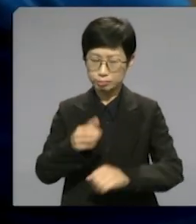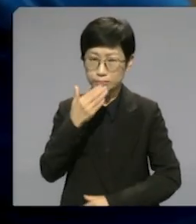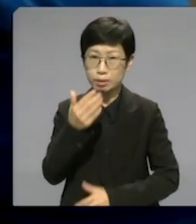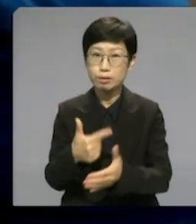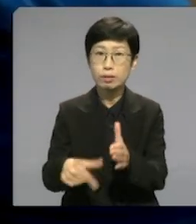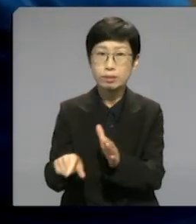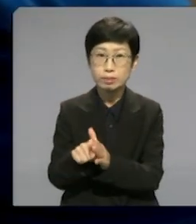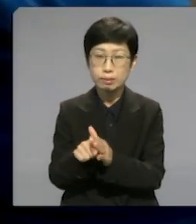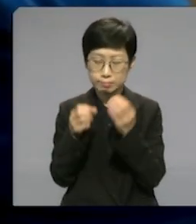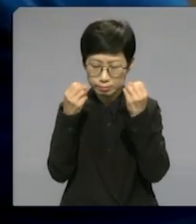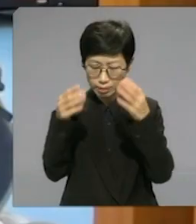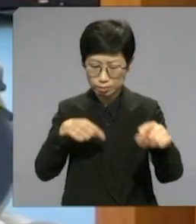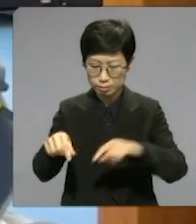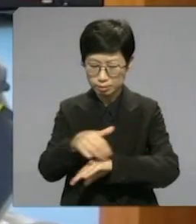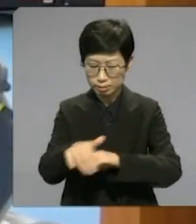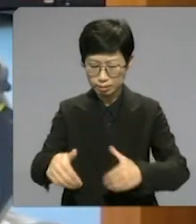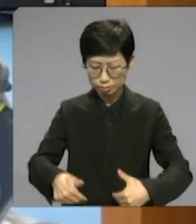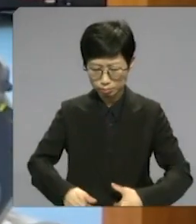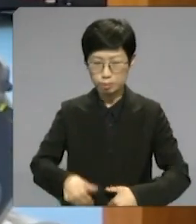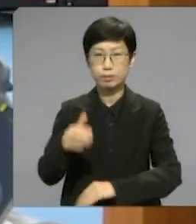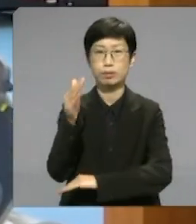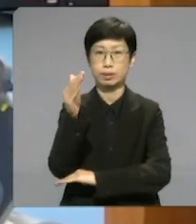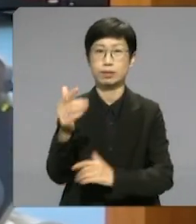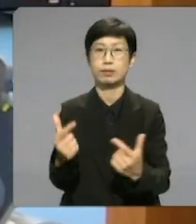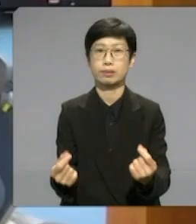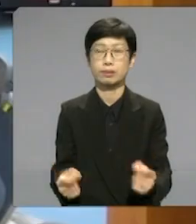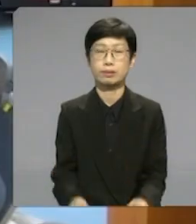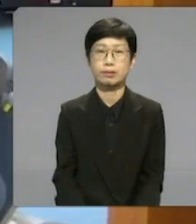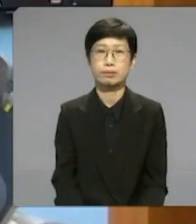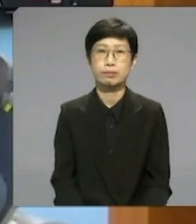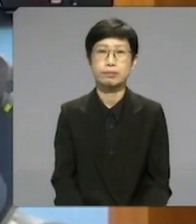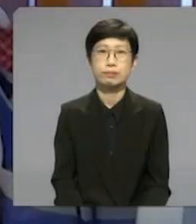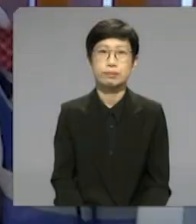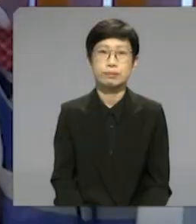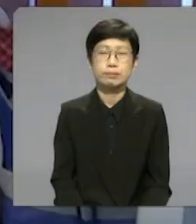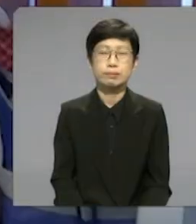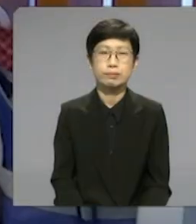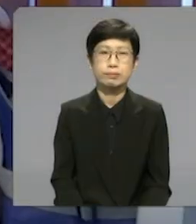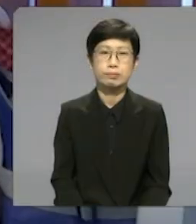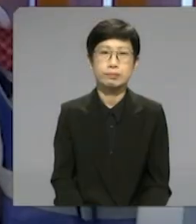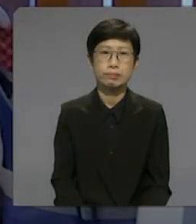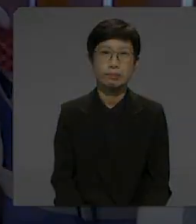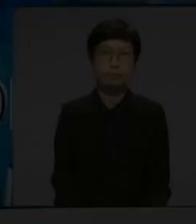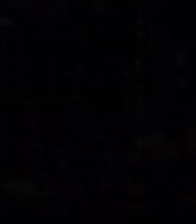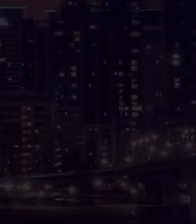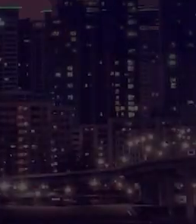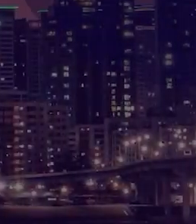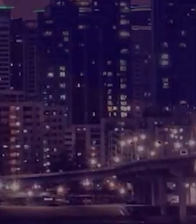혁신적인 정책이 필요하다는 조언입니다. 월드뉴스 정진호입니다.